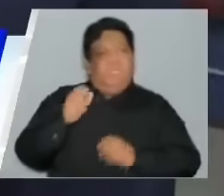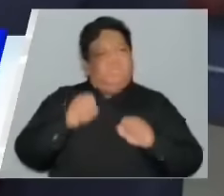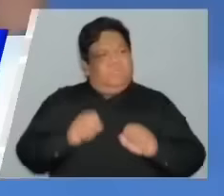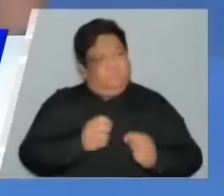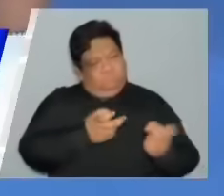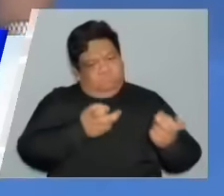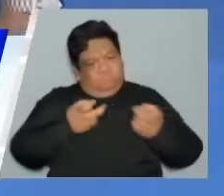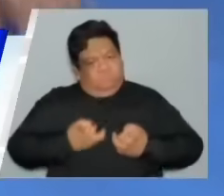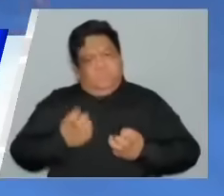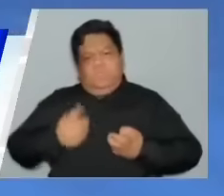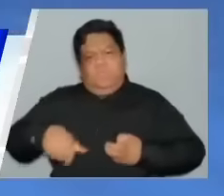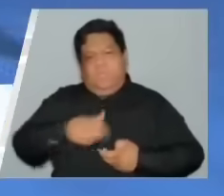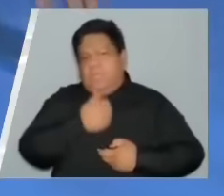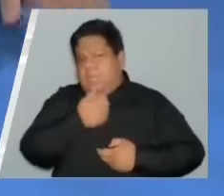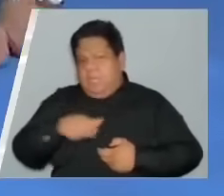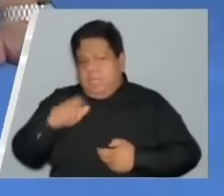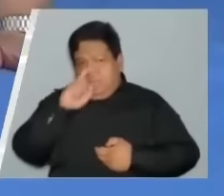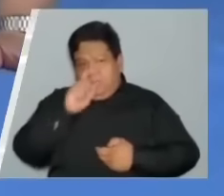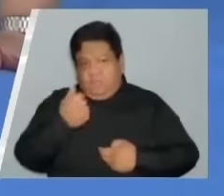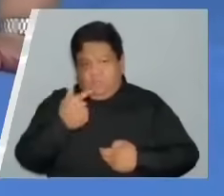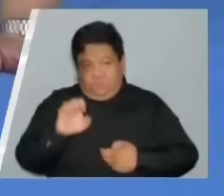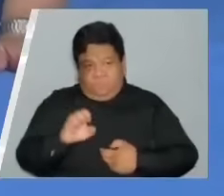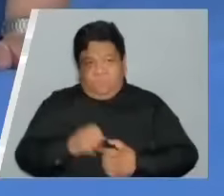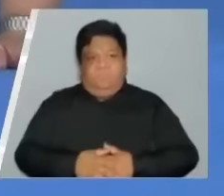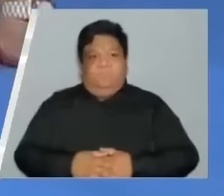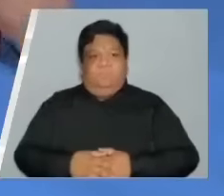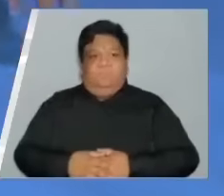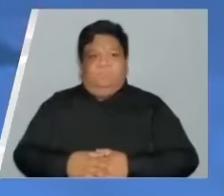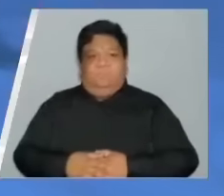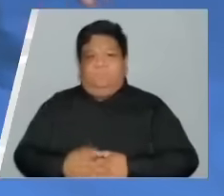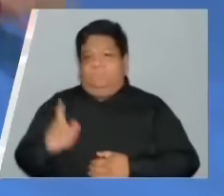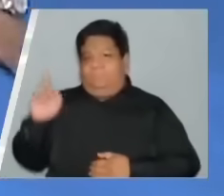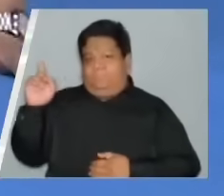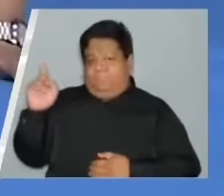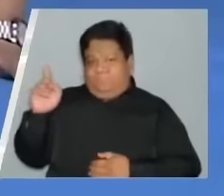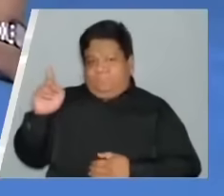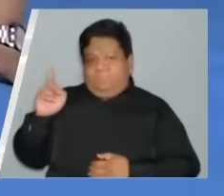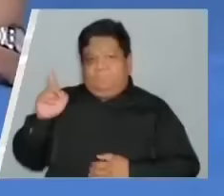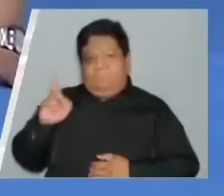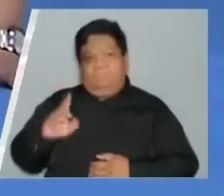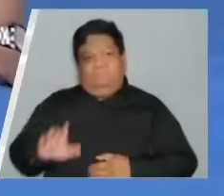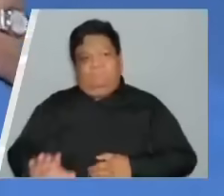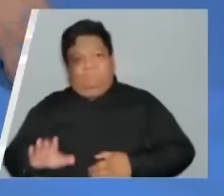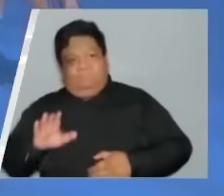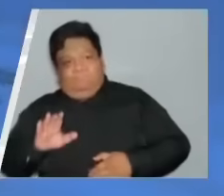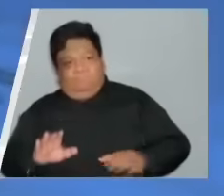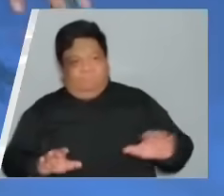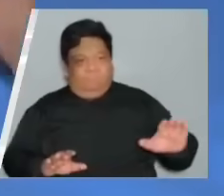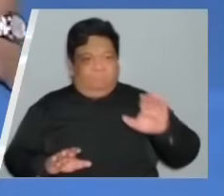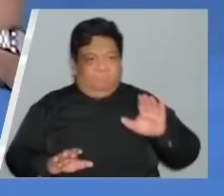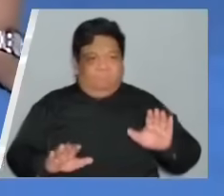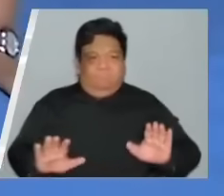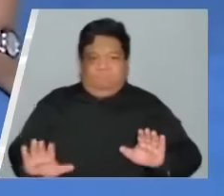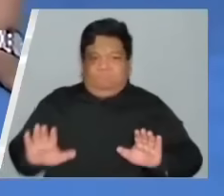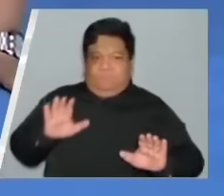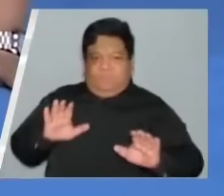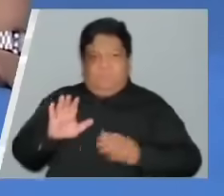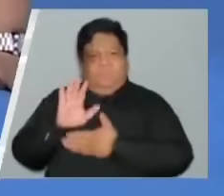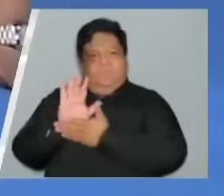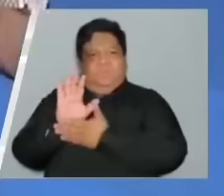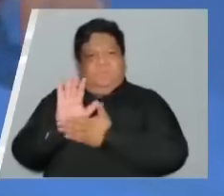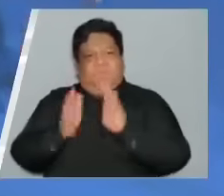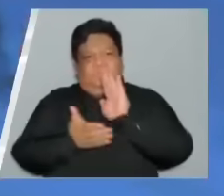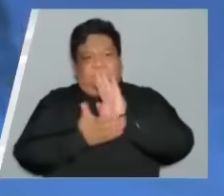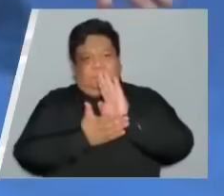edad. Yan, up lang po, ganyan. For the wrist, ano po? Yeah, sa wrist po. Ano naman